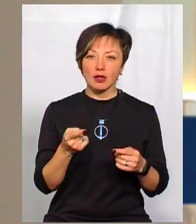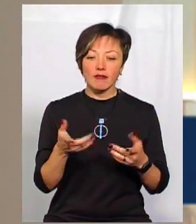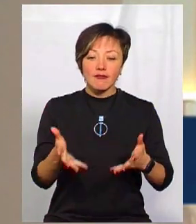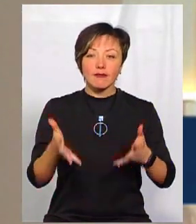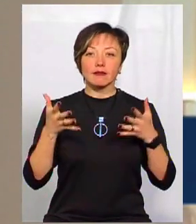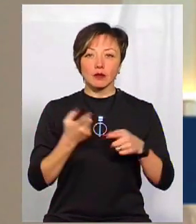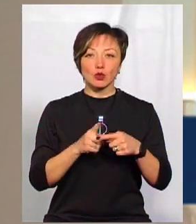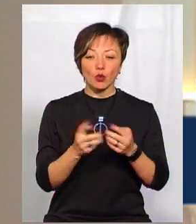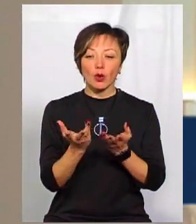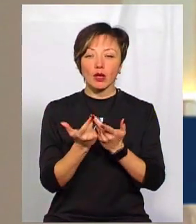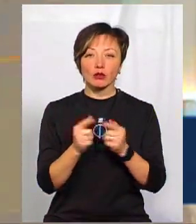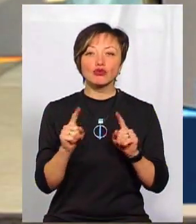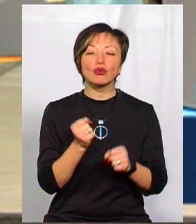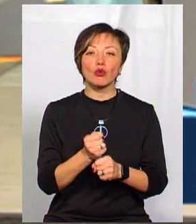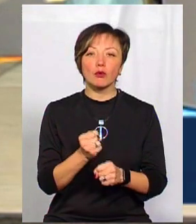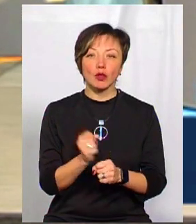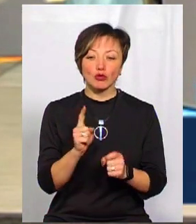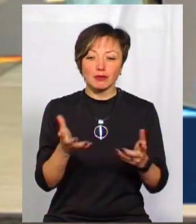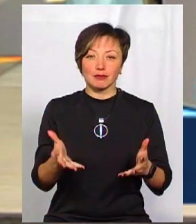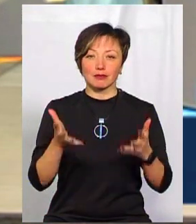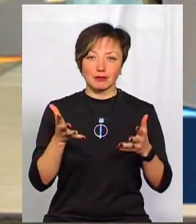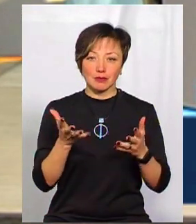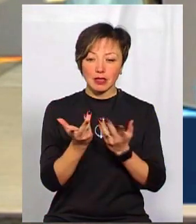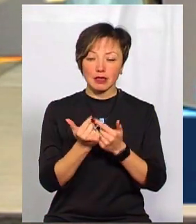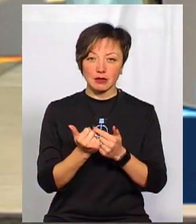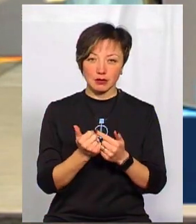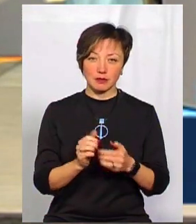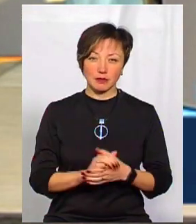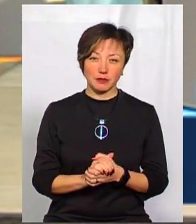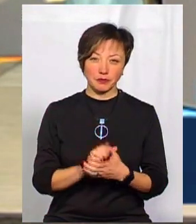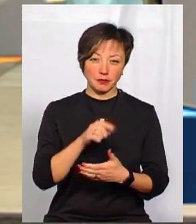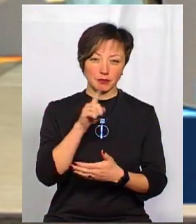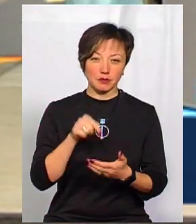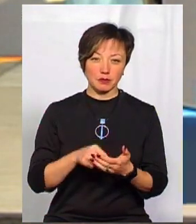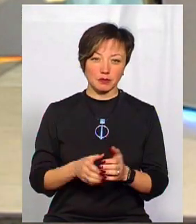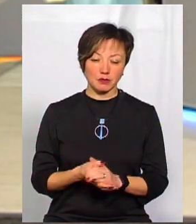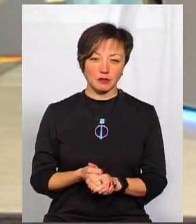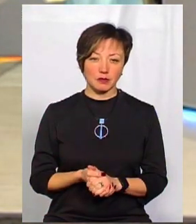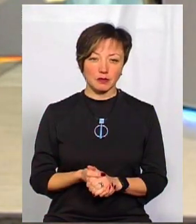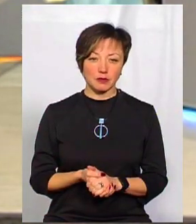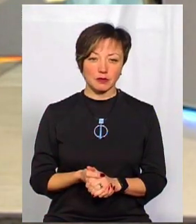цю кількість? Що для цього робилося? Які джерела використовували для цього?